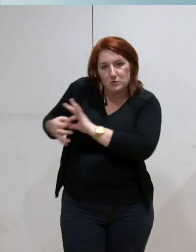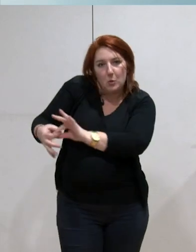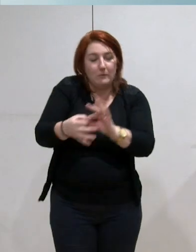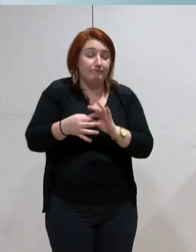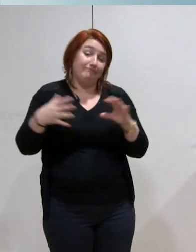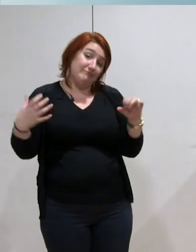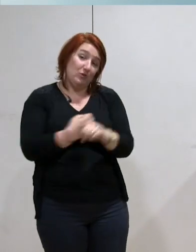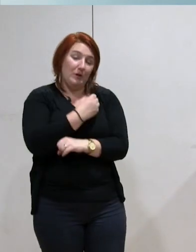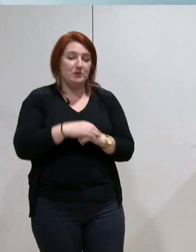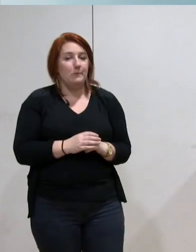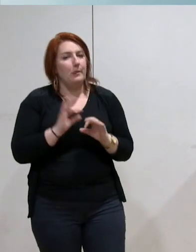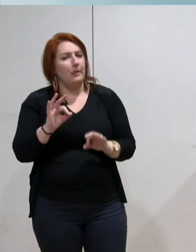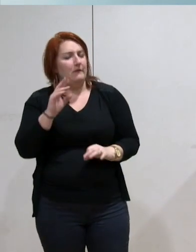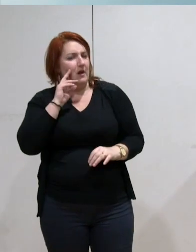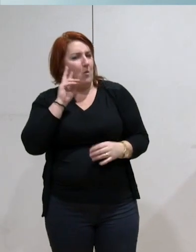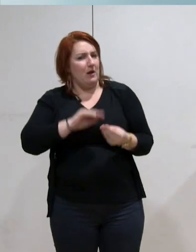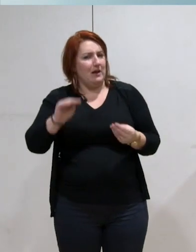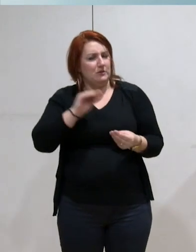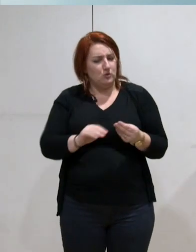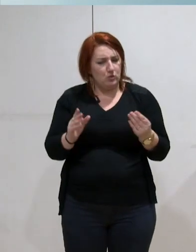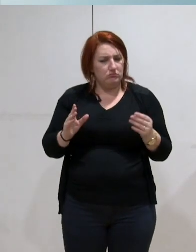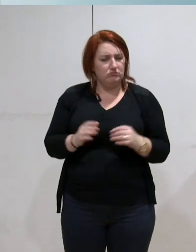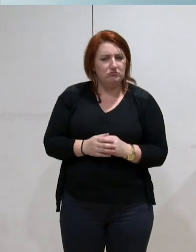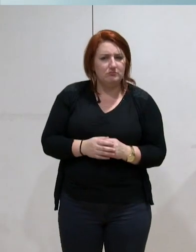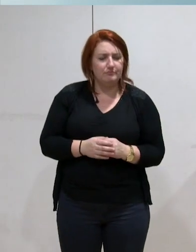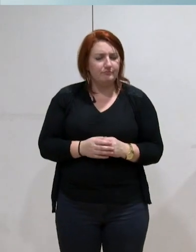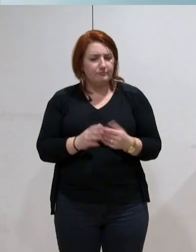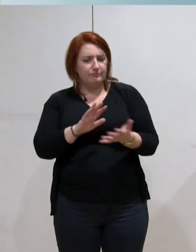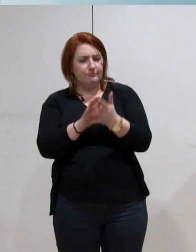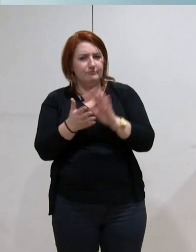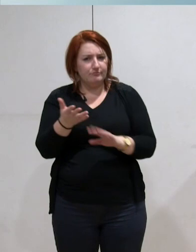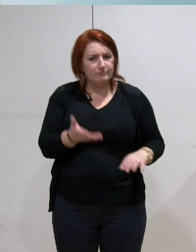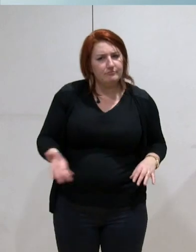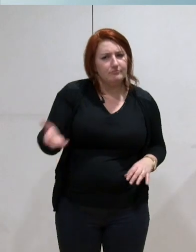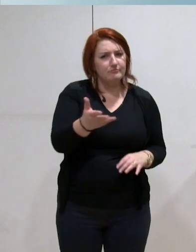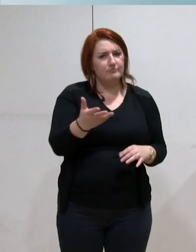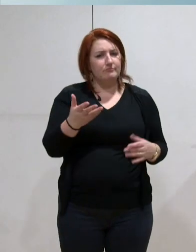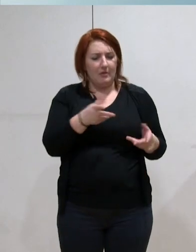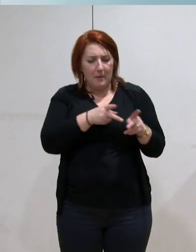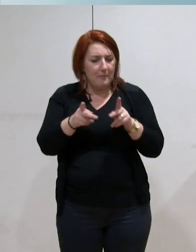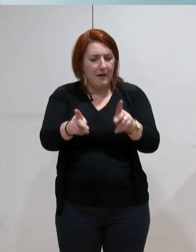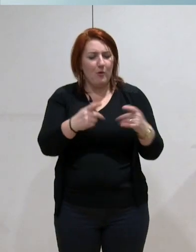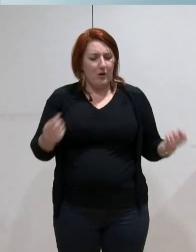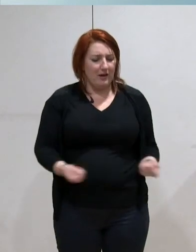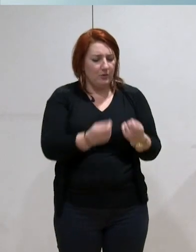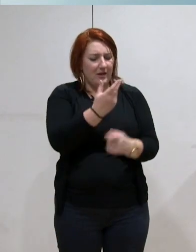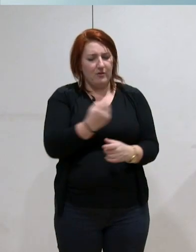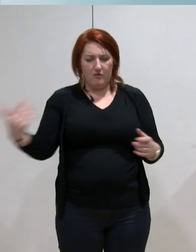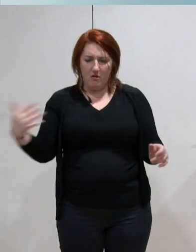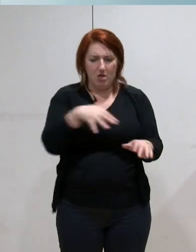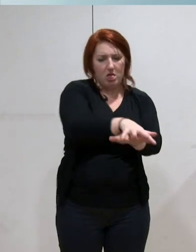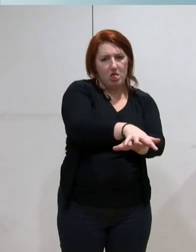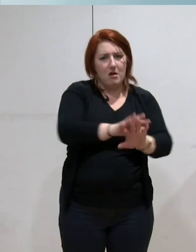nombre de questions sur ce registre là comment est-ce que ces associations vont s'insérer dans les parcours éducatifs des enfants